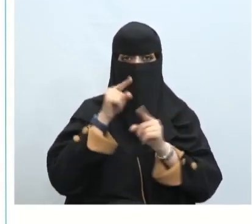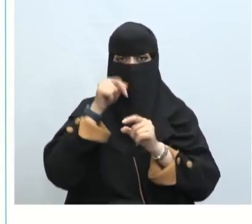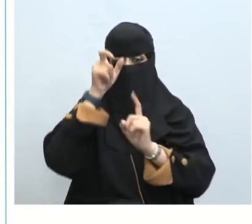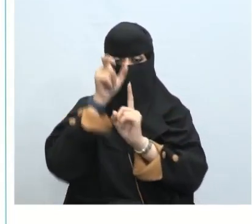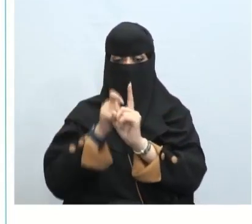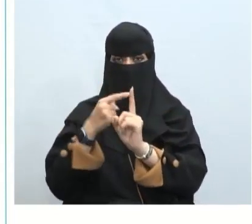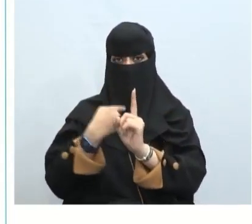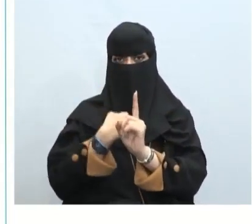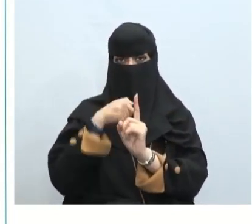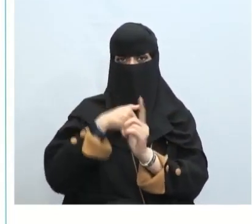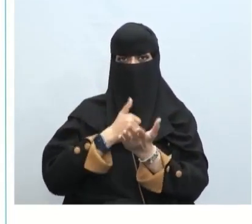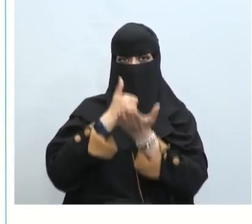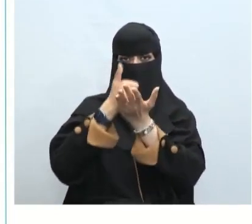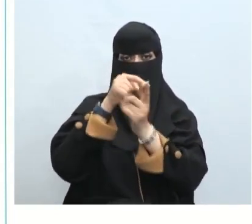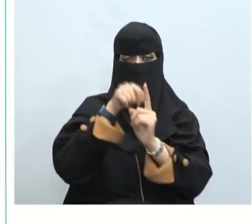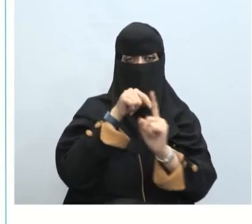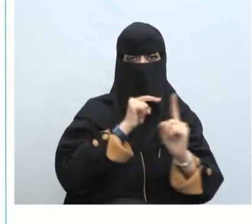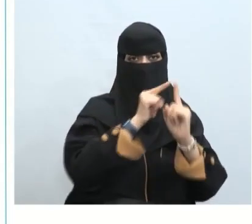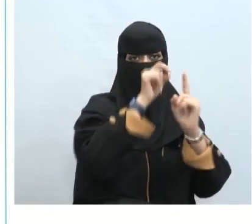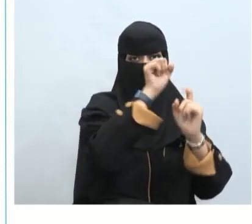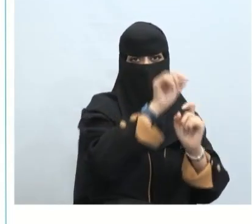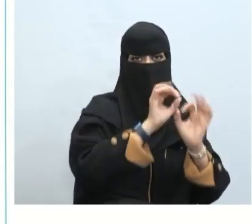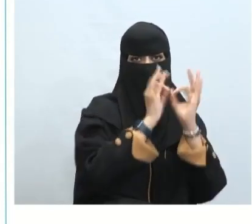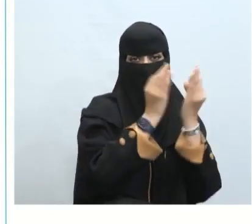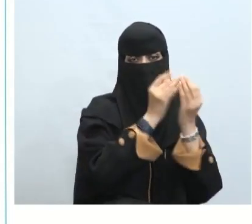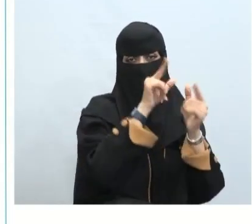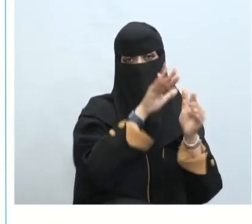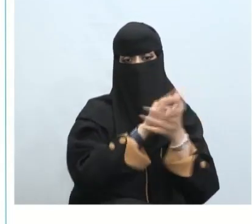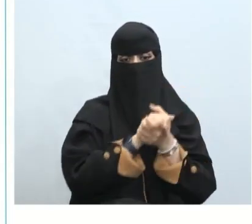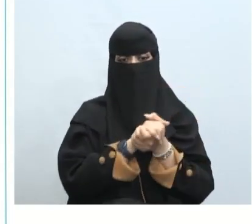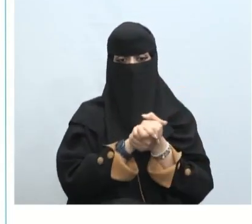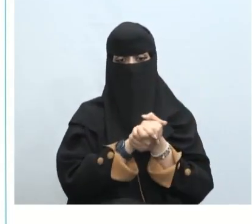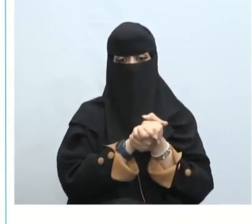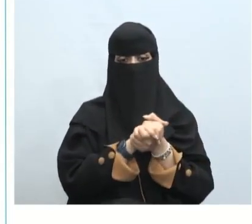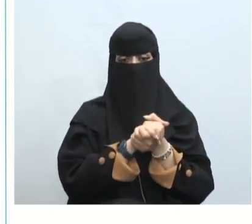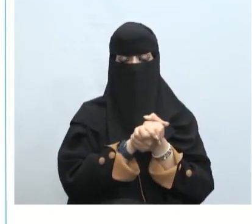نفسه واهداف خاصه بالمجتمع والوطن